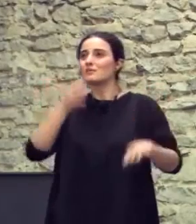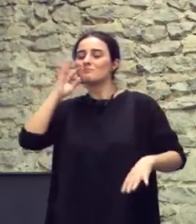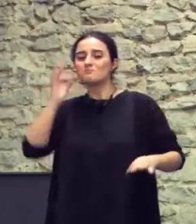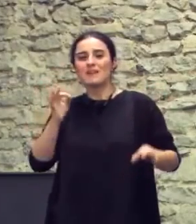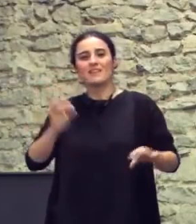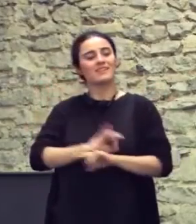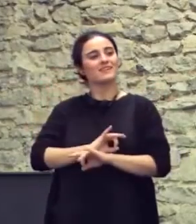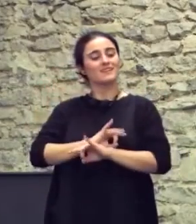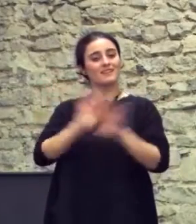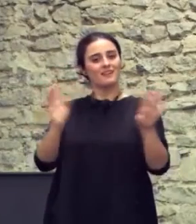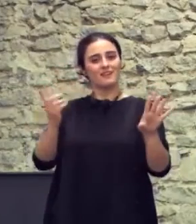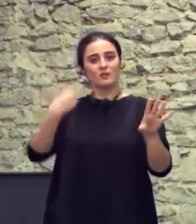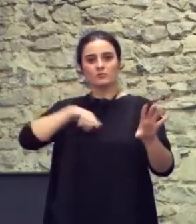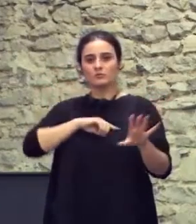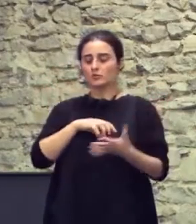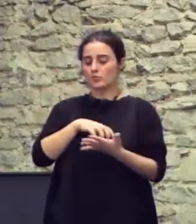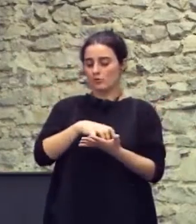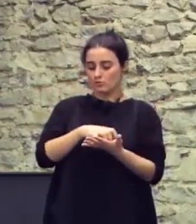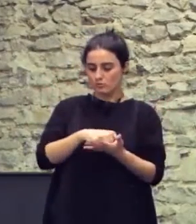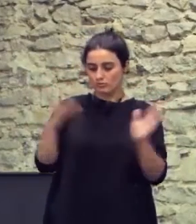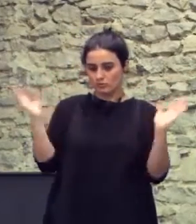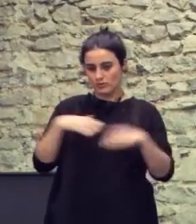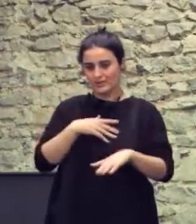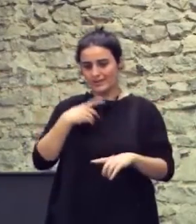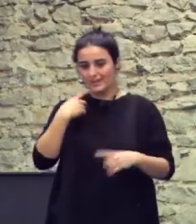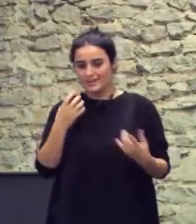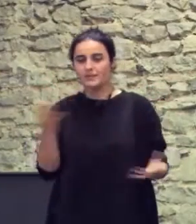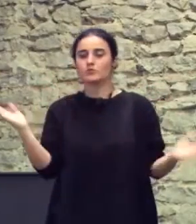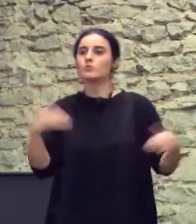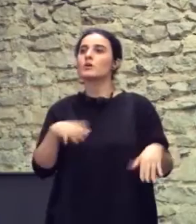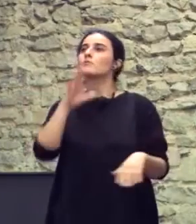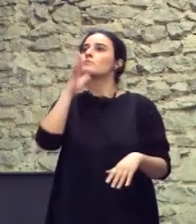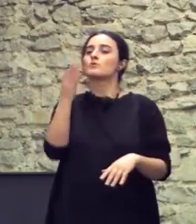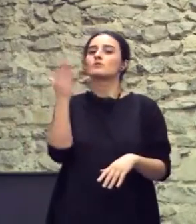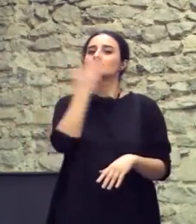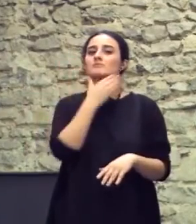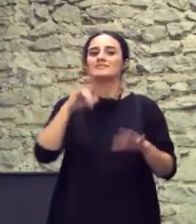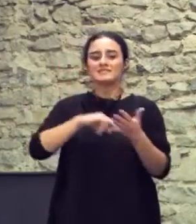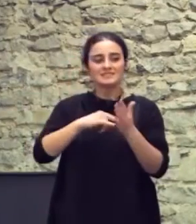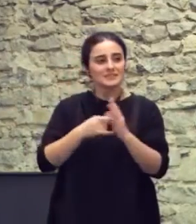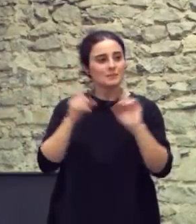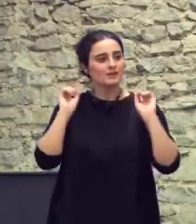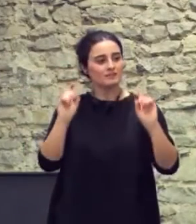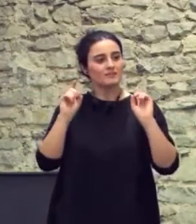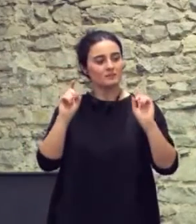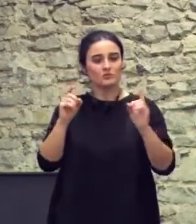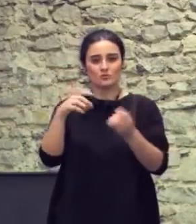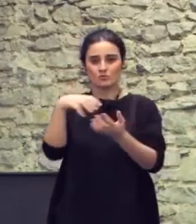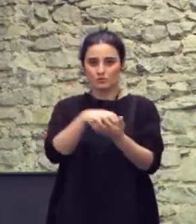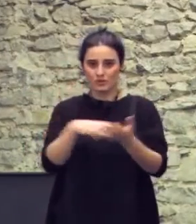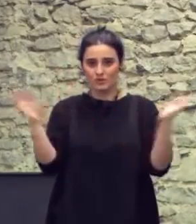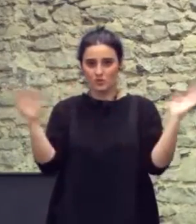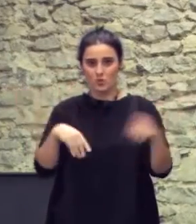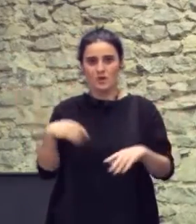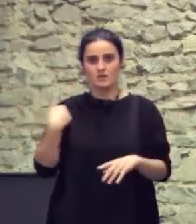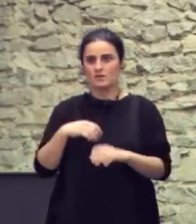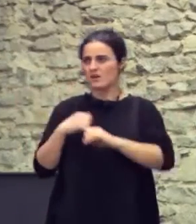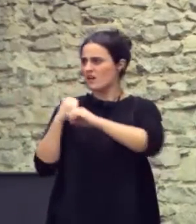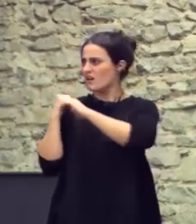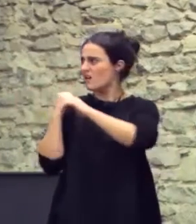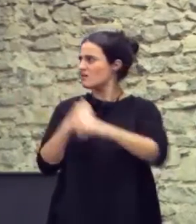gaituelako gu kuestionatzen. Ez gaitu ez duelako hezkuntza sistema kuestionatzen, eta nik uste dut, urte desente